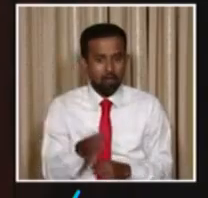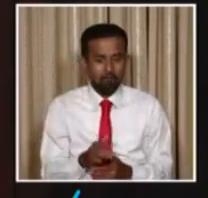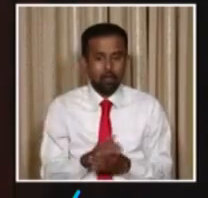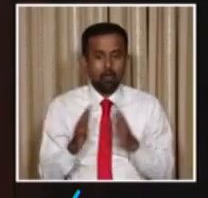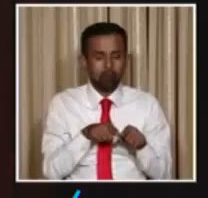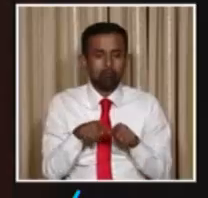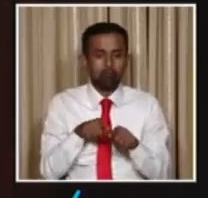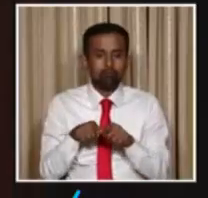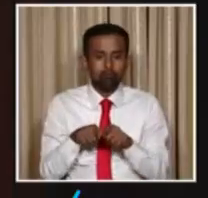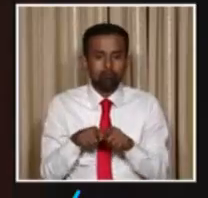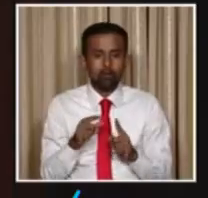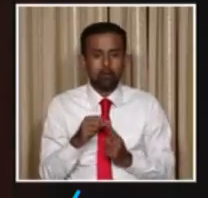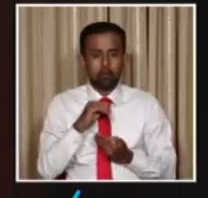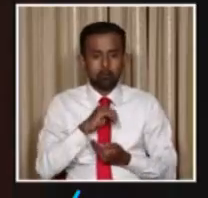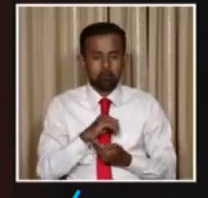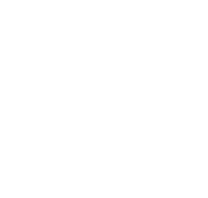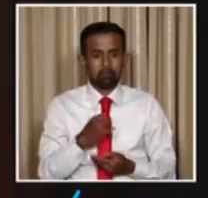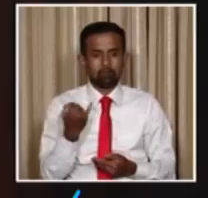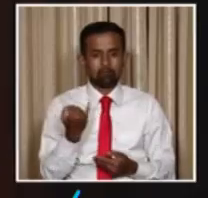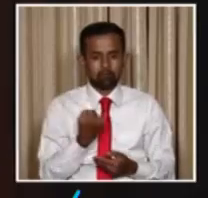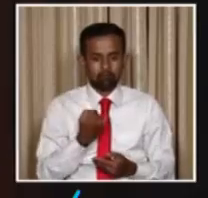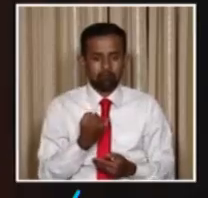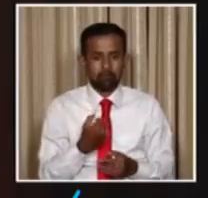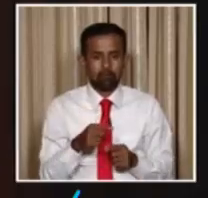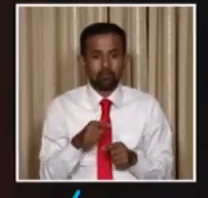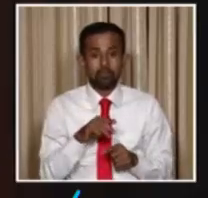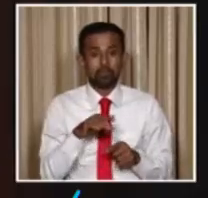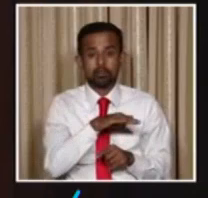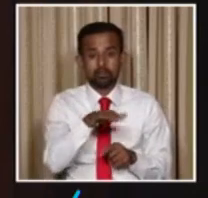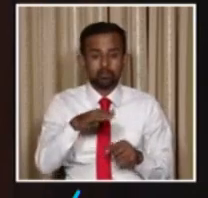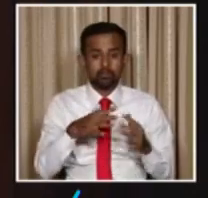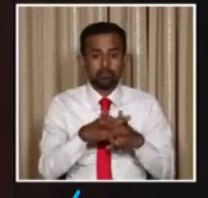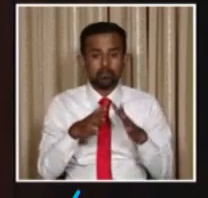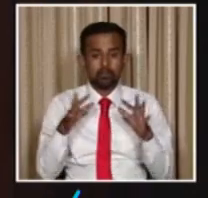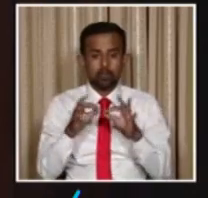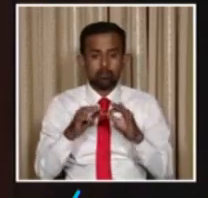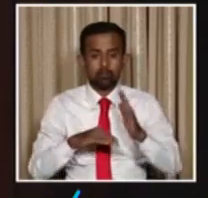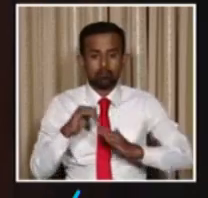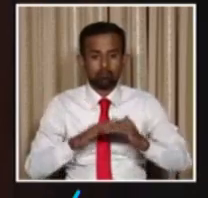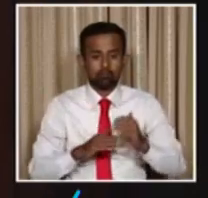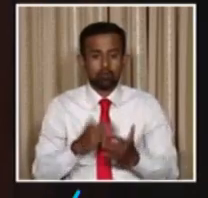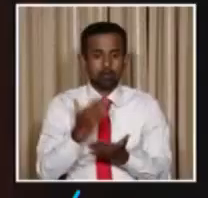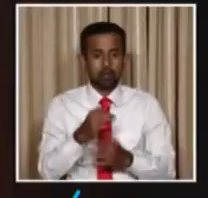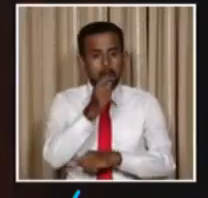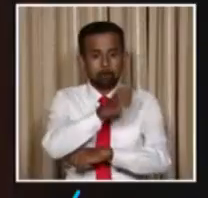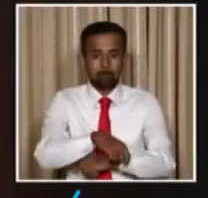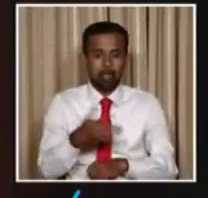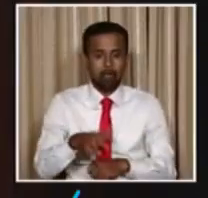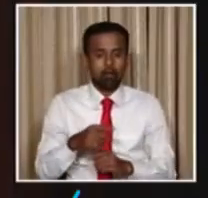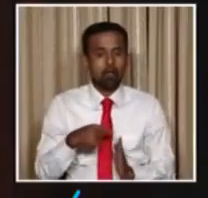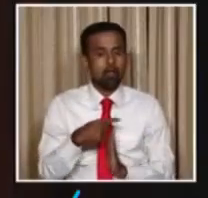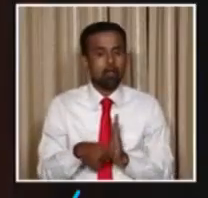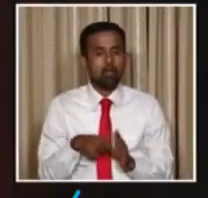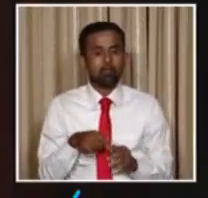ලෝකයේ විවිධ රටවල පෞද්ගලිකත්වයට හානිකර ලෙස සමාජ මාධ්‍ය යොදා ගැනීම වැළැක්වීමට පියවරගෙන තිබේ. ශ්‍රී